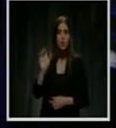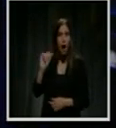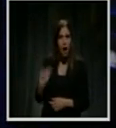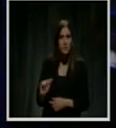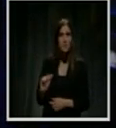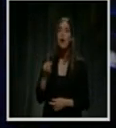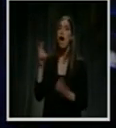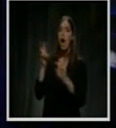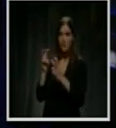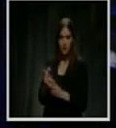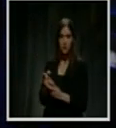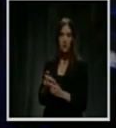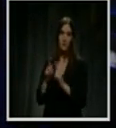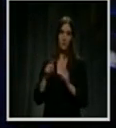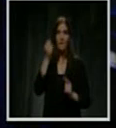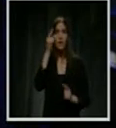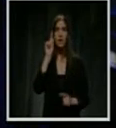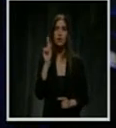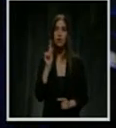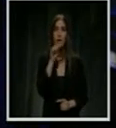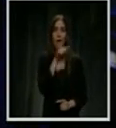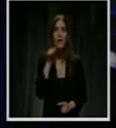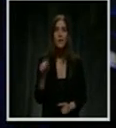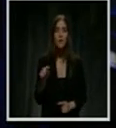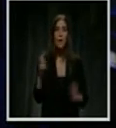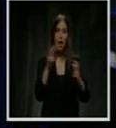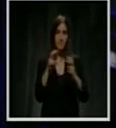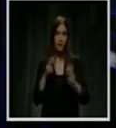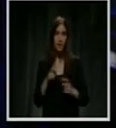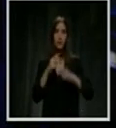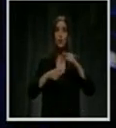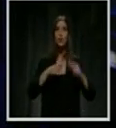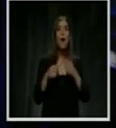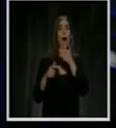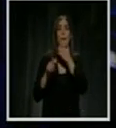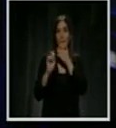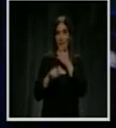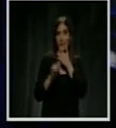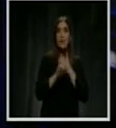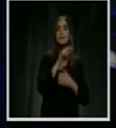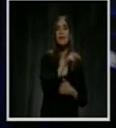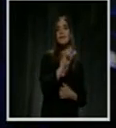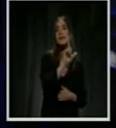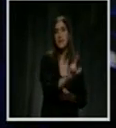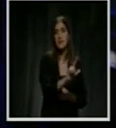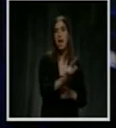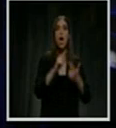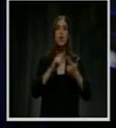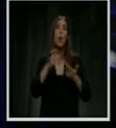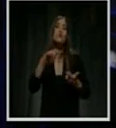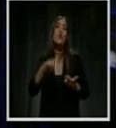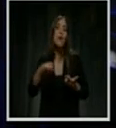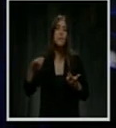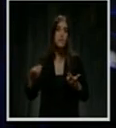li attakkajtu speċifikatament intom għamiltu fil-madwar il-Maġistrat Nadin Lija. Għamiltu attakk speċifiku fuq l-imħallef Giovanni Grixti ftit